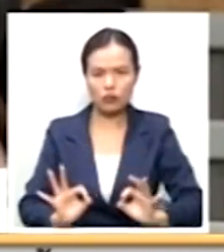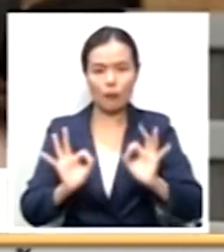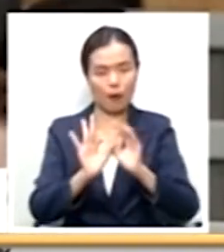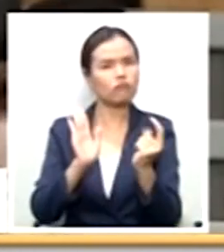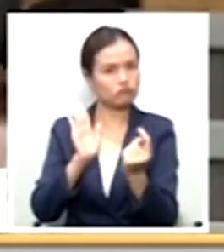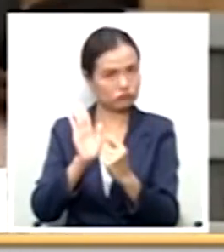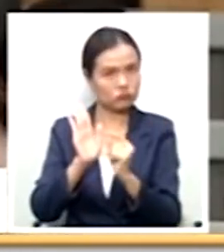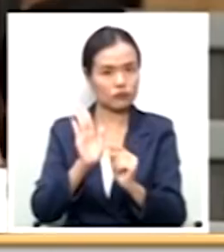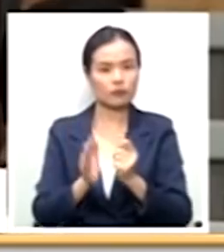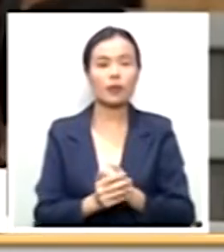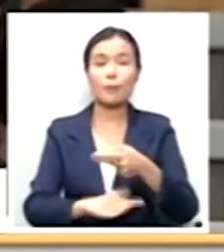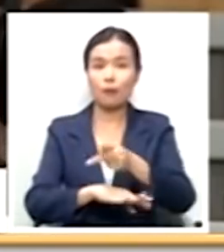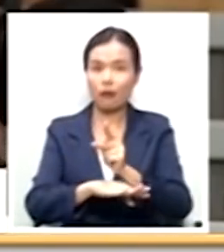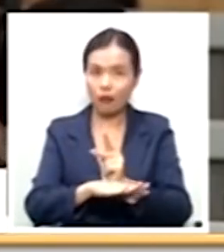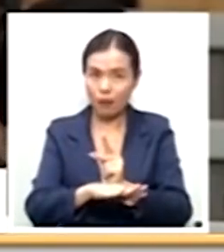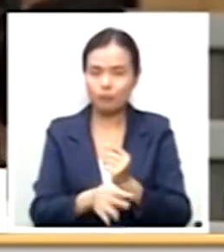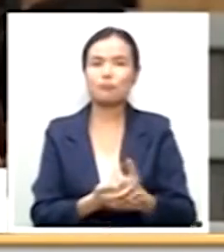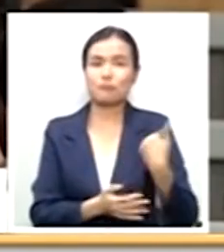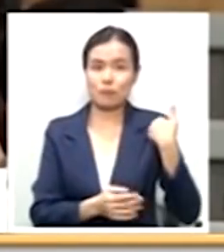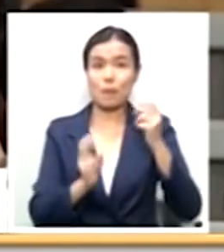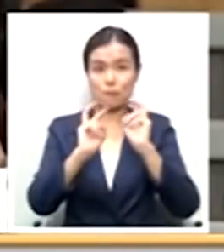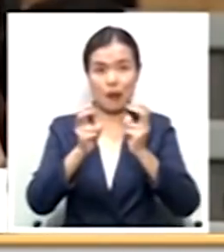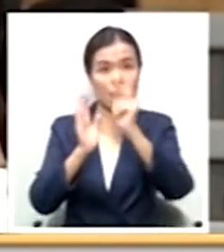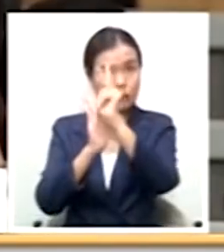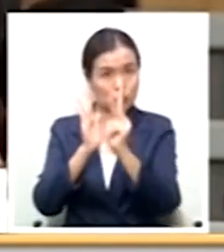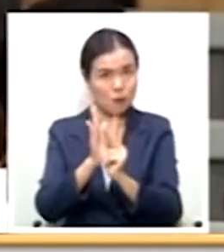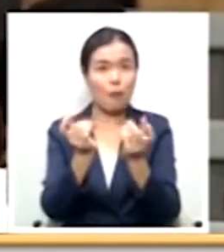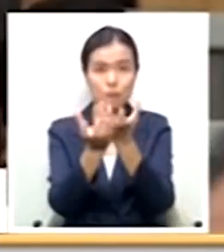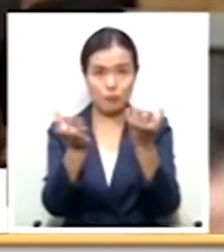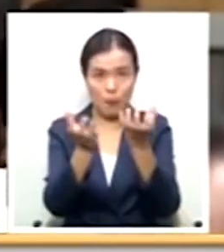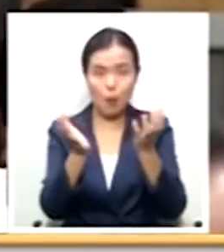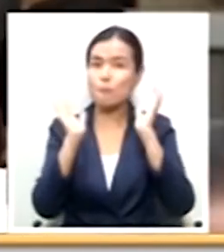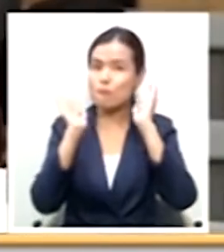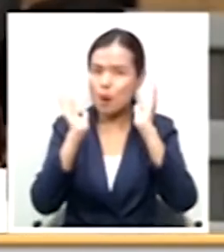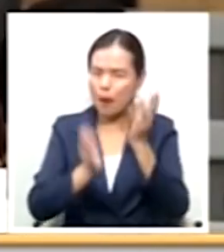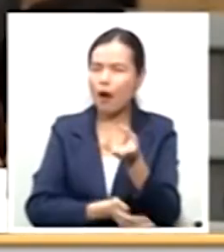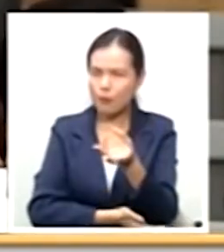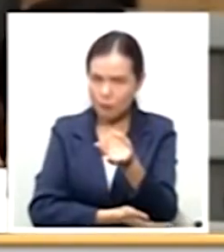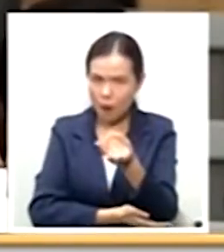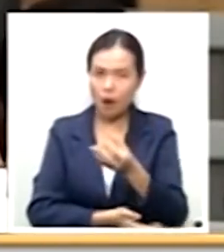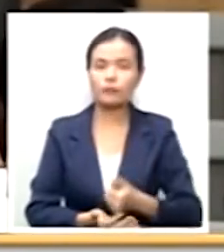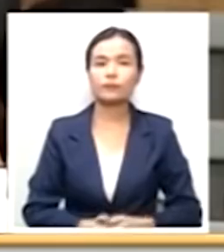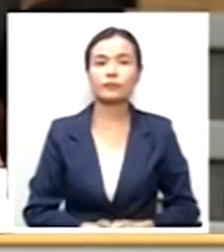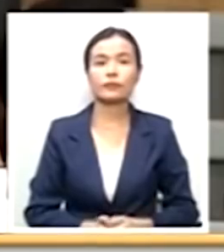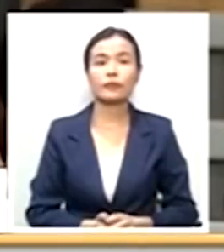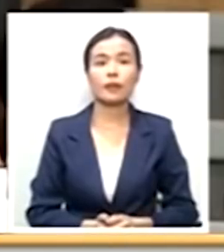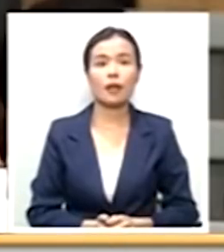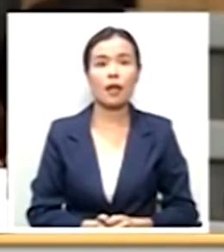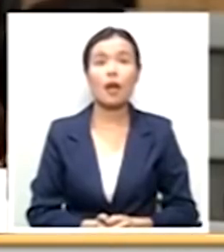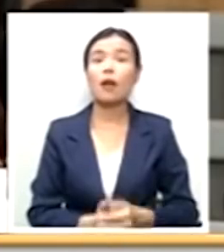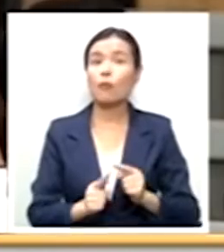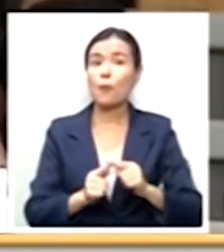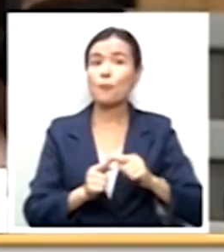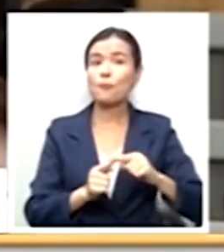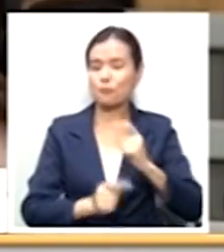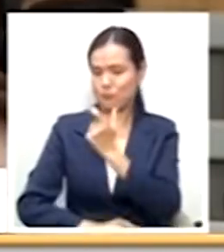นี้ท่านประธานครับมีประเด็นในทางกฎหมายรัฐธรรมนูญที่ต้องอภิปรายกันสักเล็กน้อยครับพระราชกำหนดคืออะไรพระ